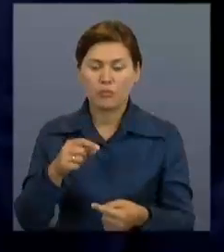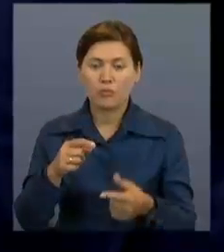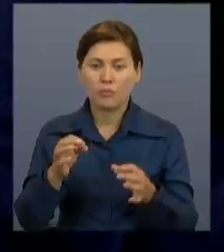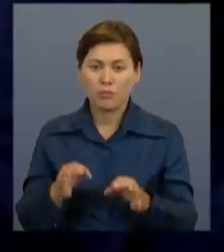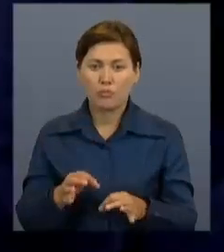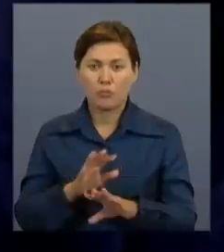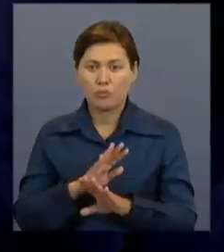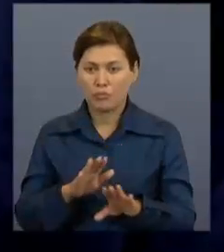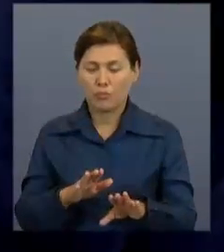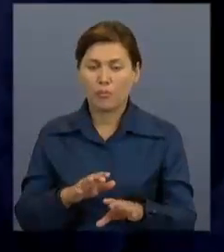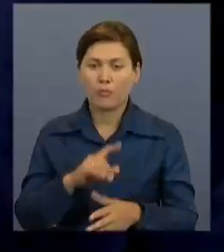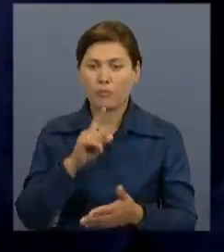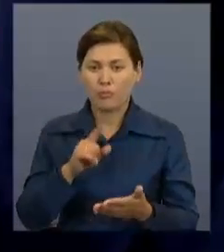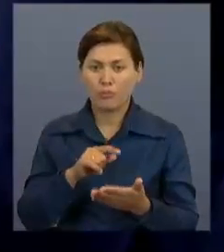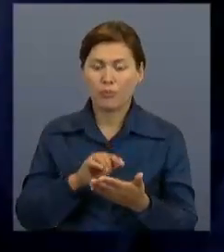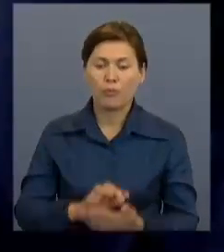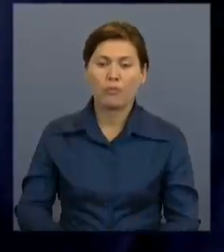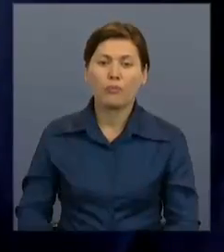Тізімі қысқарып қалады деген ақпарат,